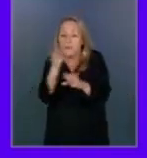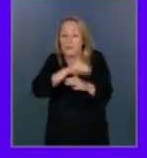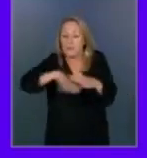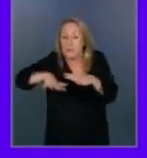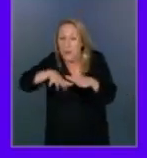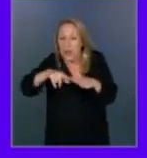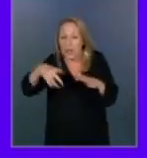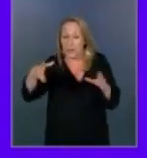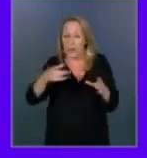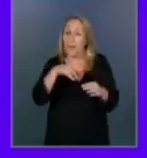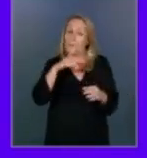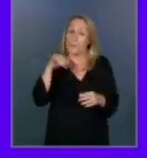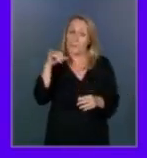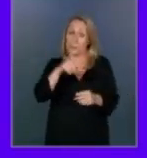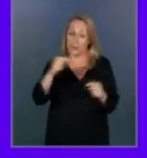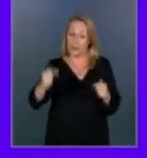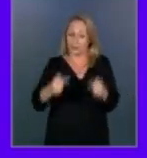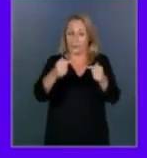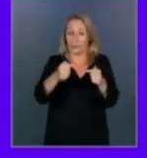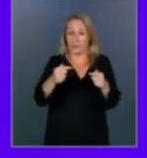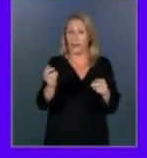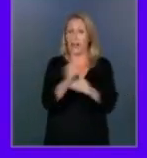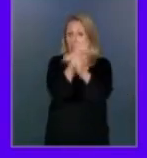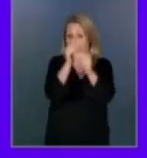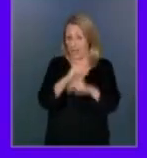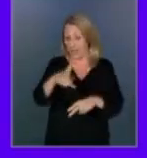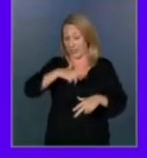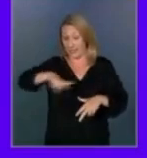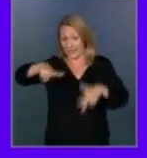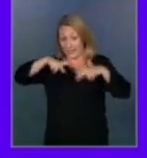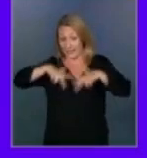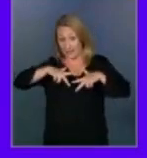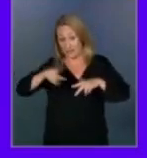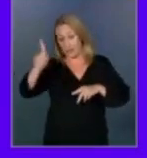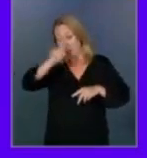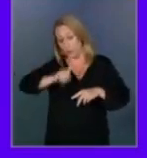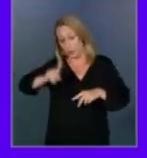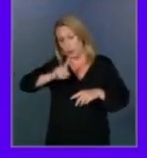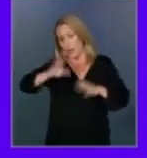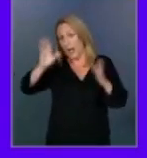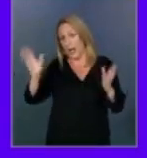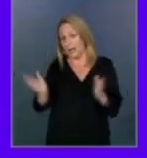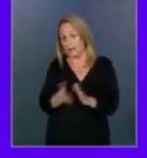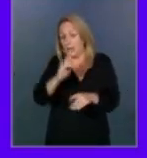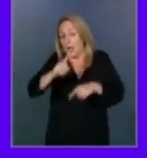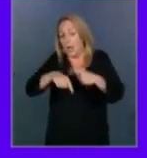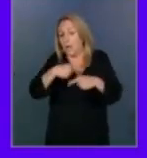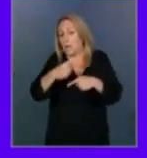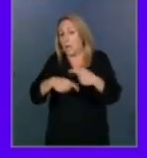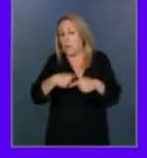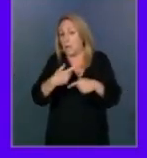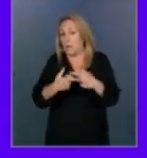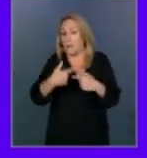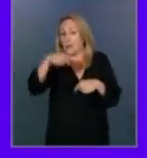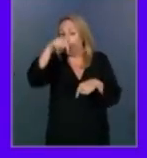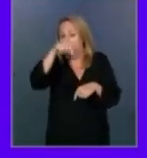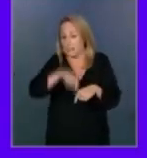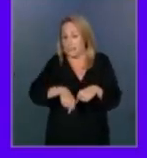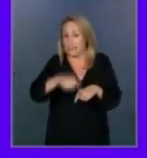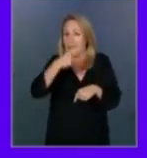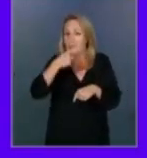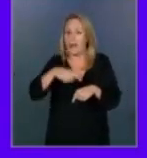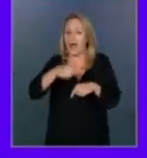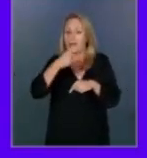Συνεπώς, αν θέλει να βρει η κυβέρνηση και ο κ. Μητσοτάκης ποιοι είναι αυτοί που σήμερα